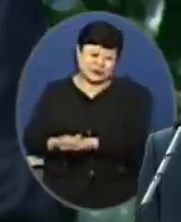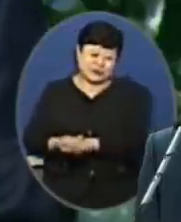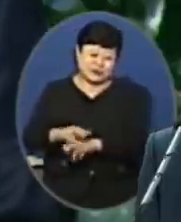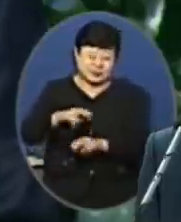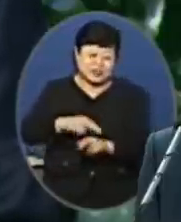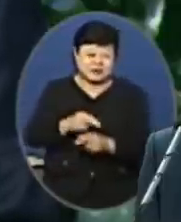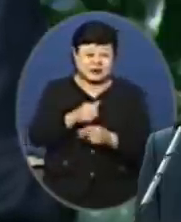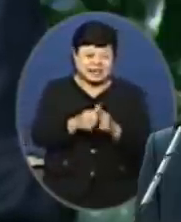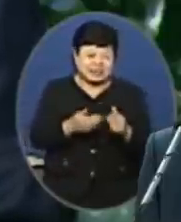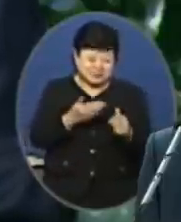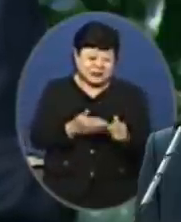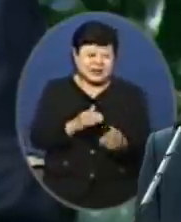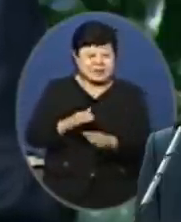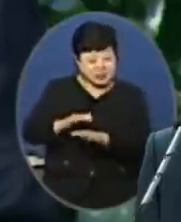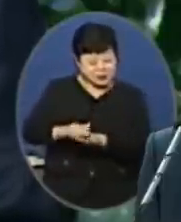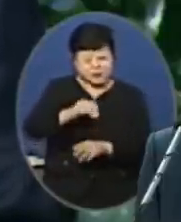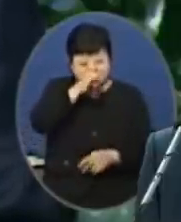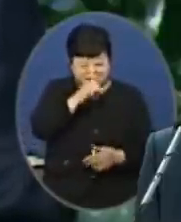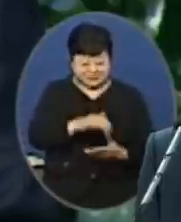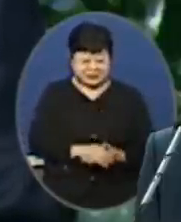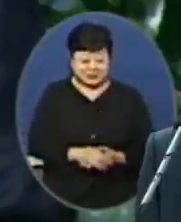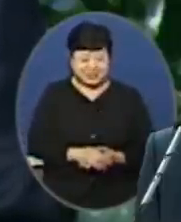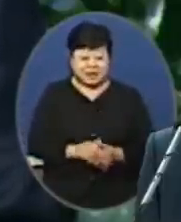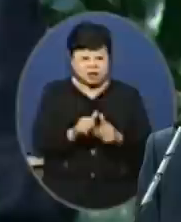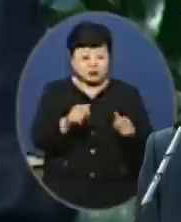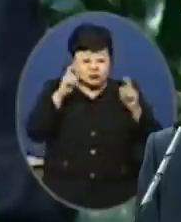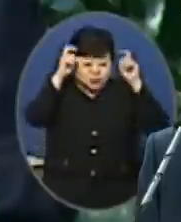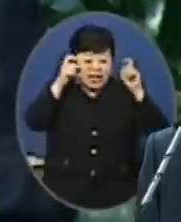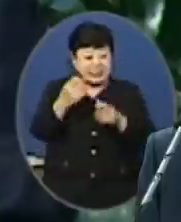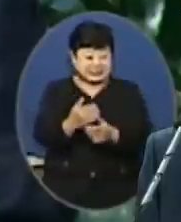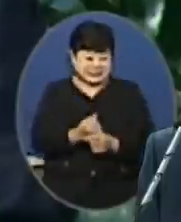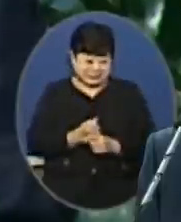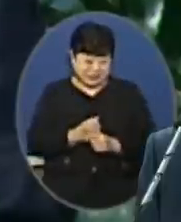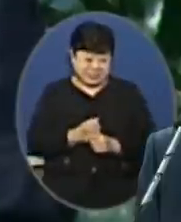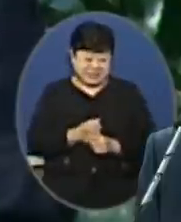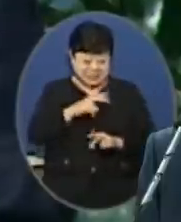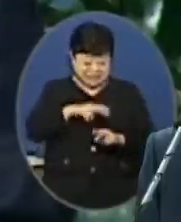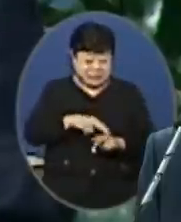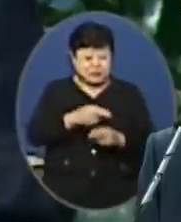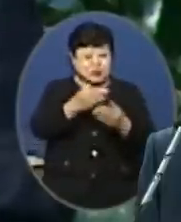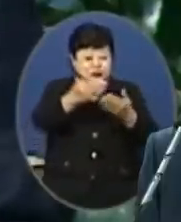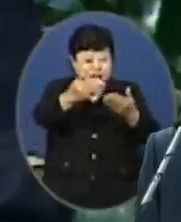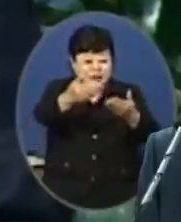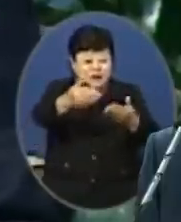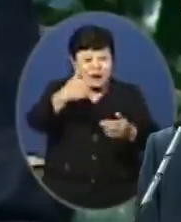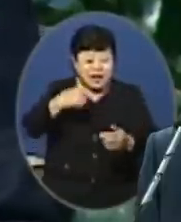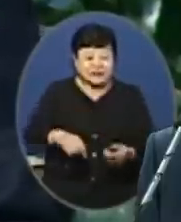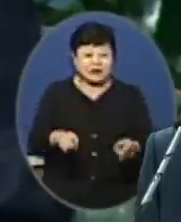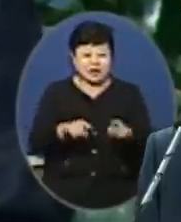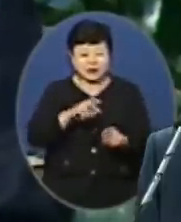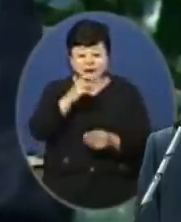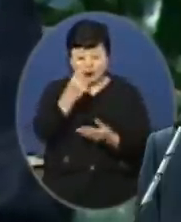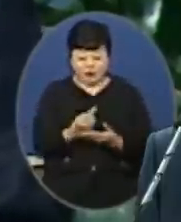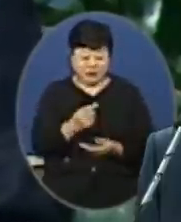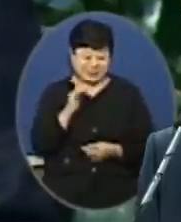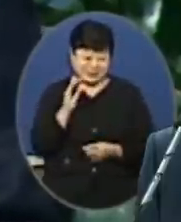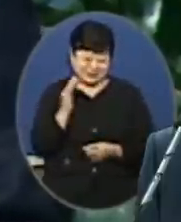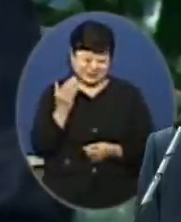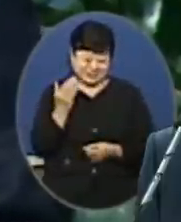제물을 하나님이 예비해 놓은 것입니다. 그 수양을 잡아다가 제물로 드리고서 아들과 함께 돌아오게 된